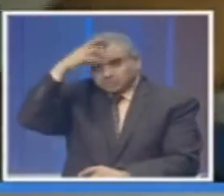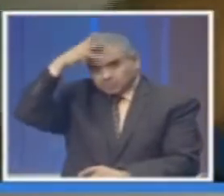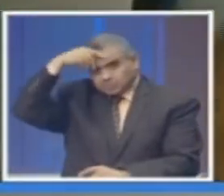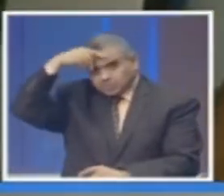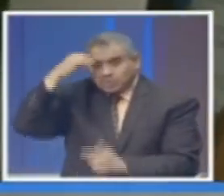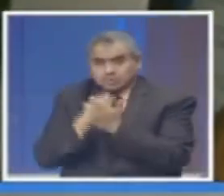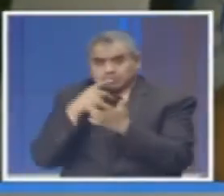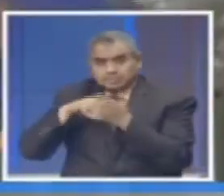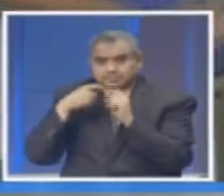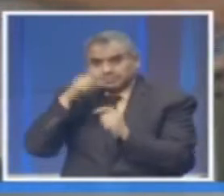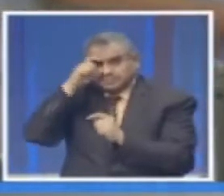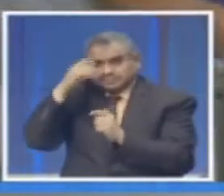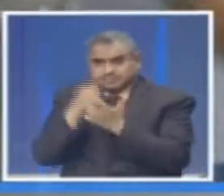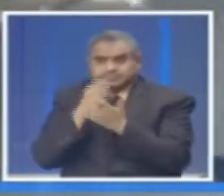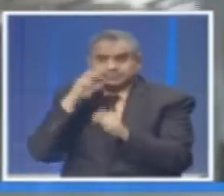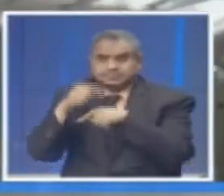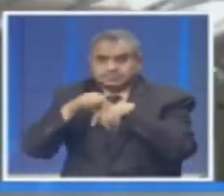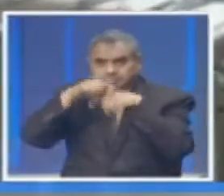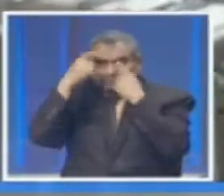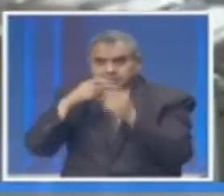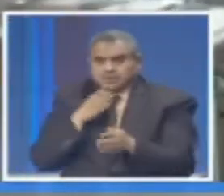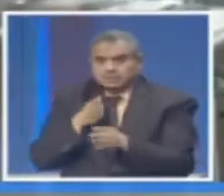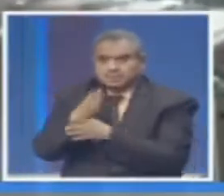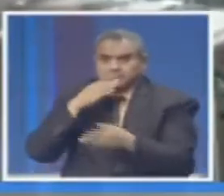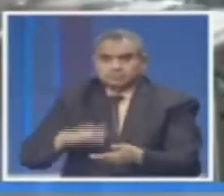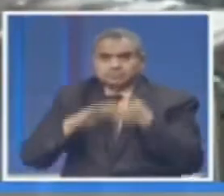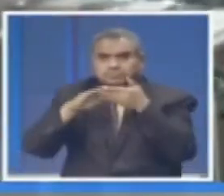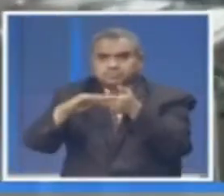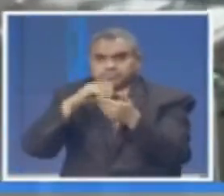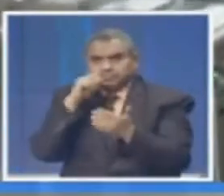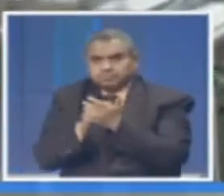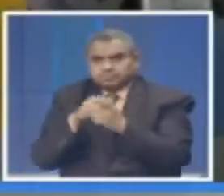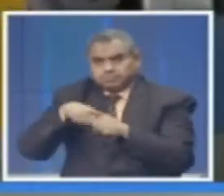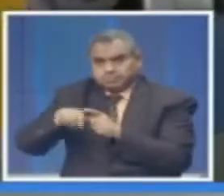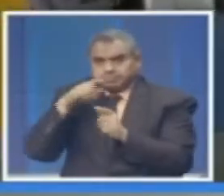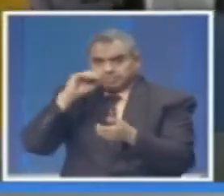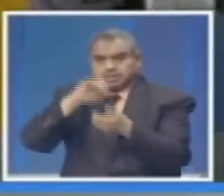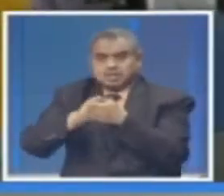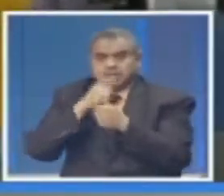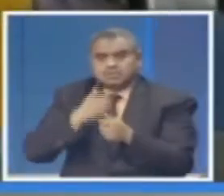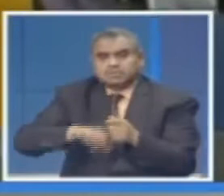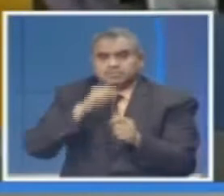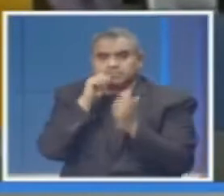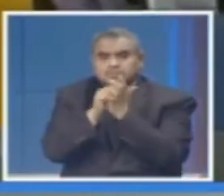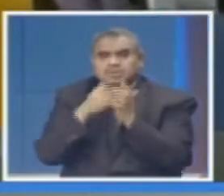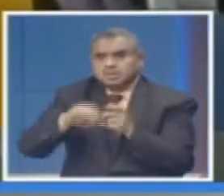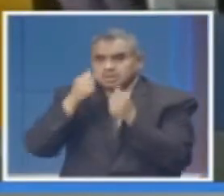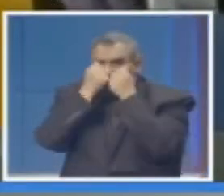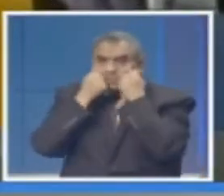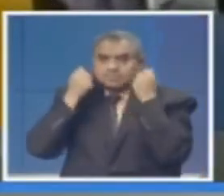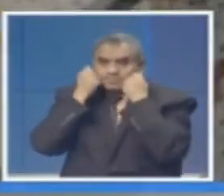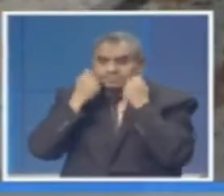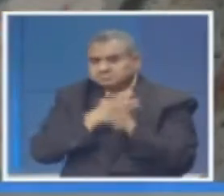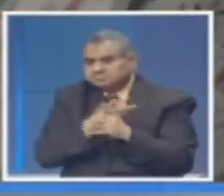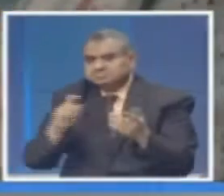للخط الثالث للمترو، والتي وبمجرد دخولها الخدمة وحتى قبيلها تطبق بها الإجراءات الاحترازية